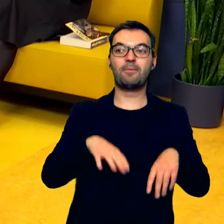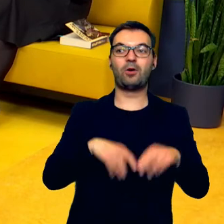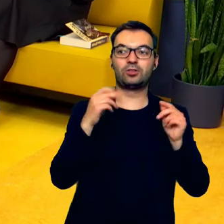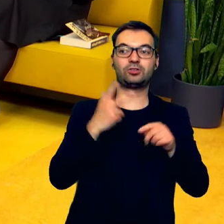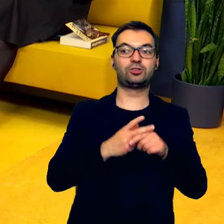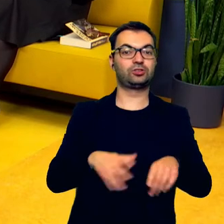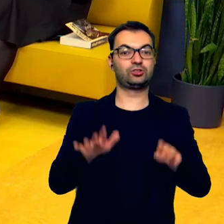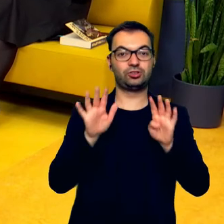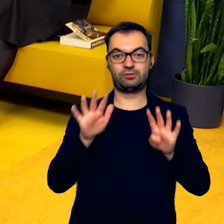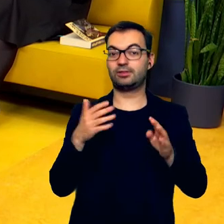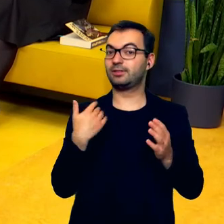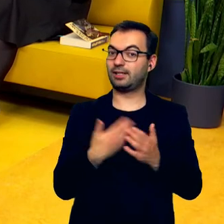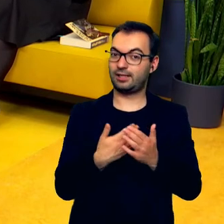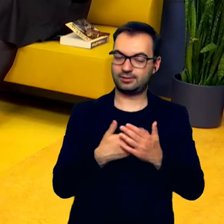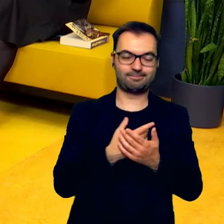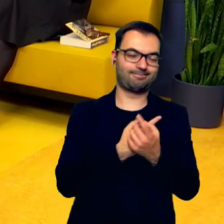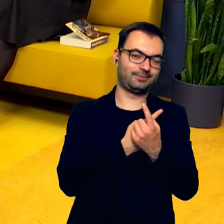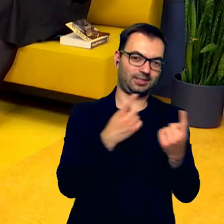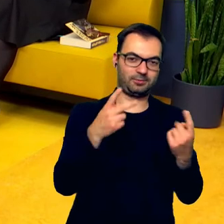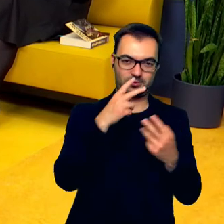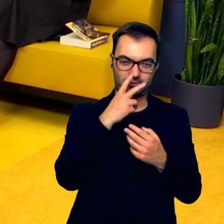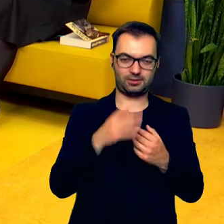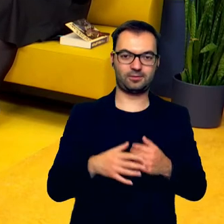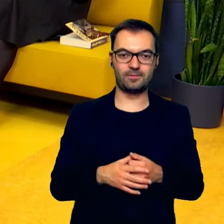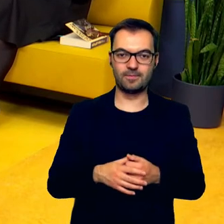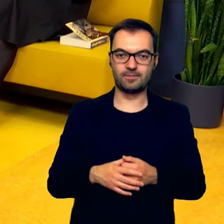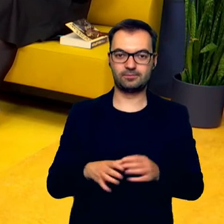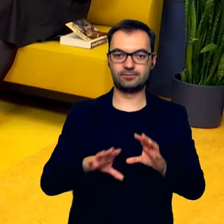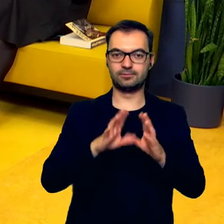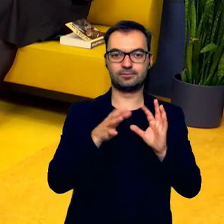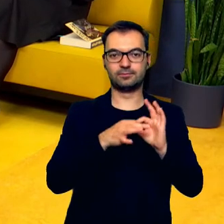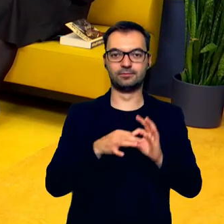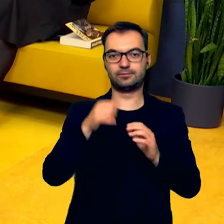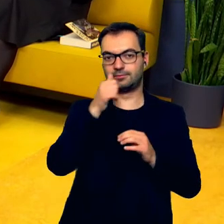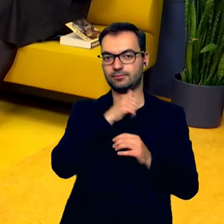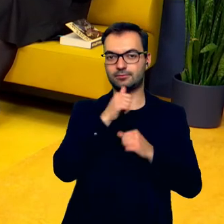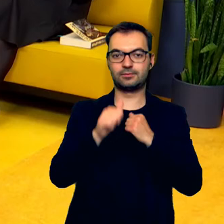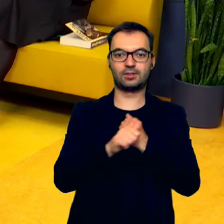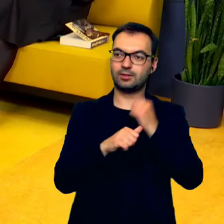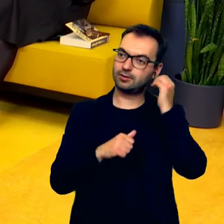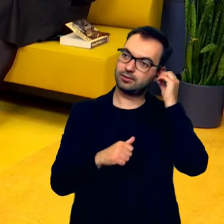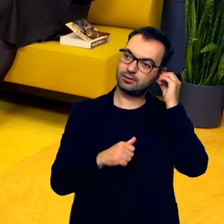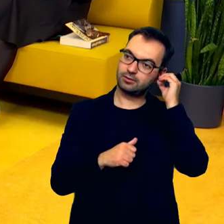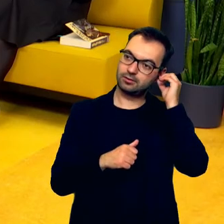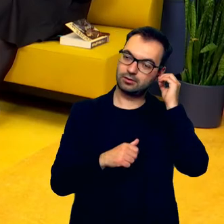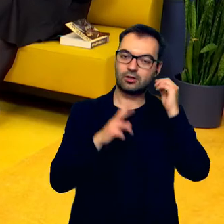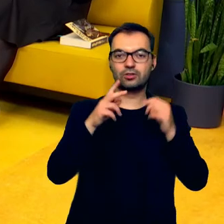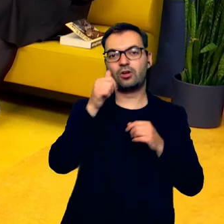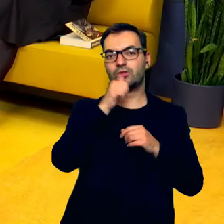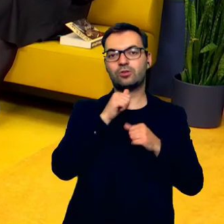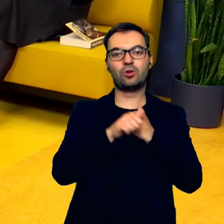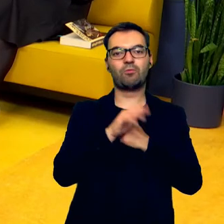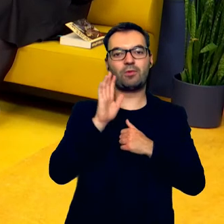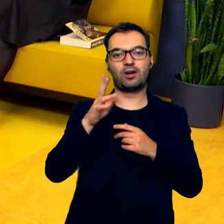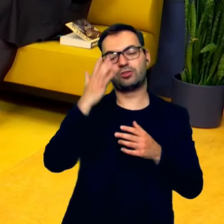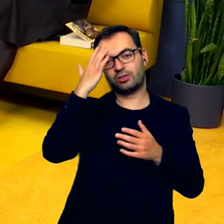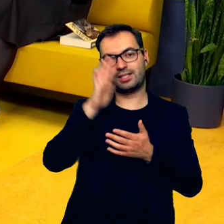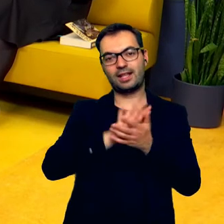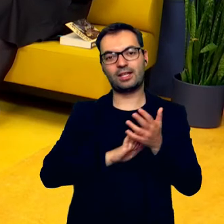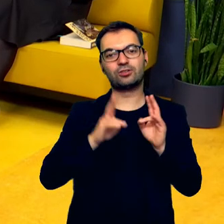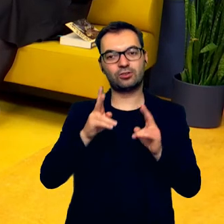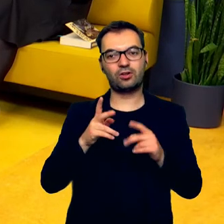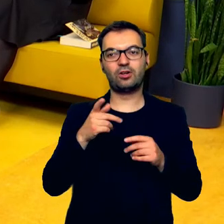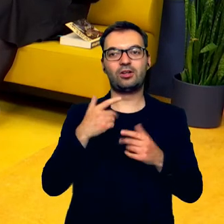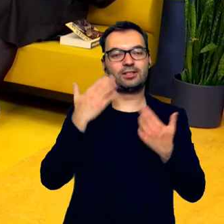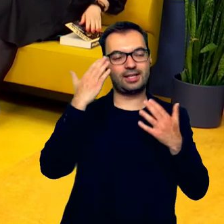roku 1939. Dlaczego? To też państwo zobaczą, bo to wszystko się wiąże z tajnymi dokumentami, z tym, kto te tajne dokumenty posiada, kto zna ich treść,